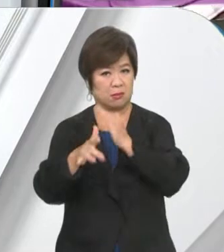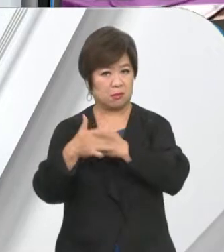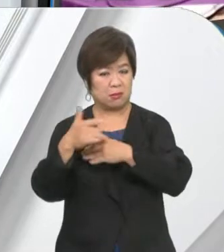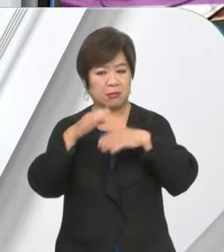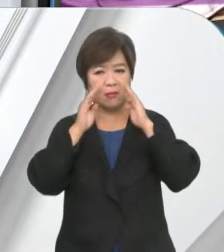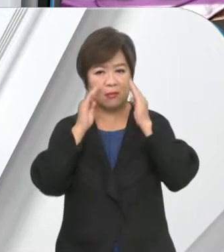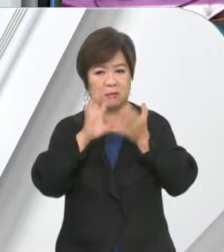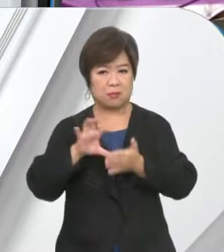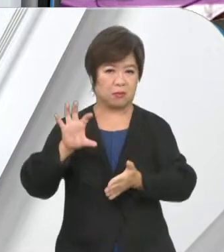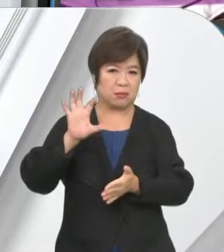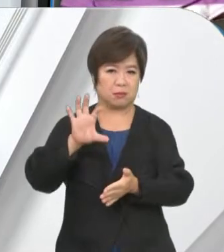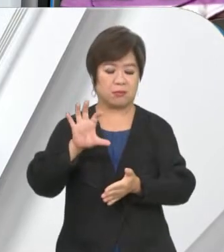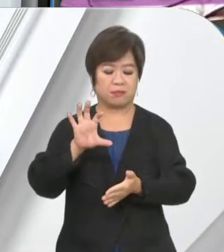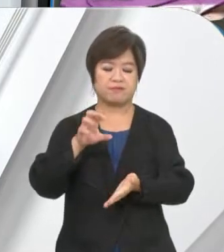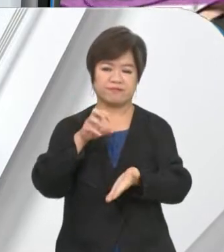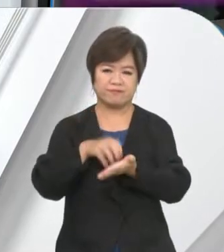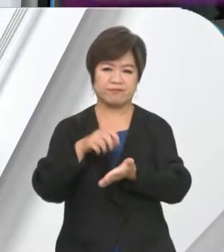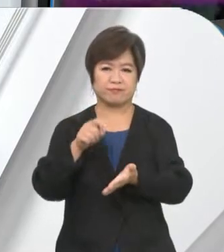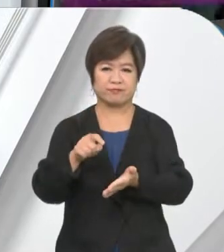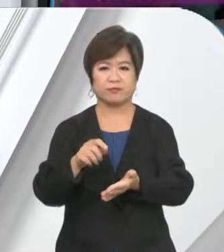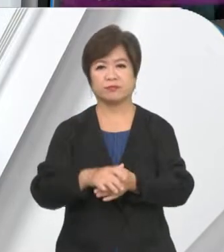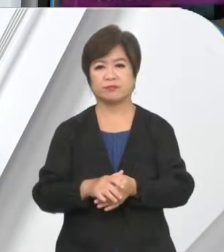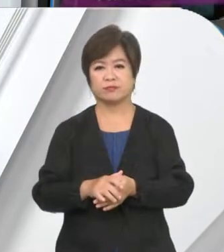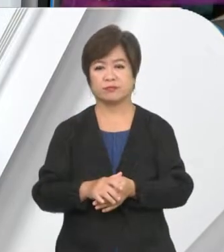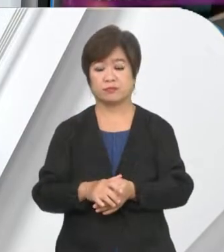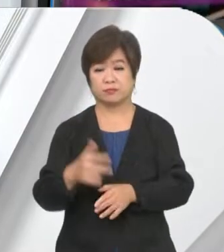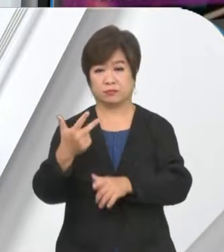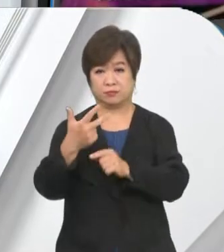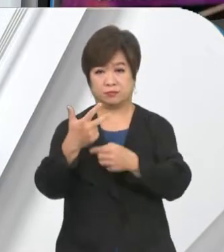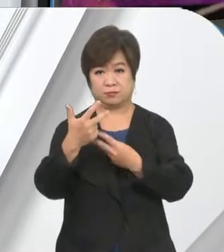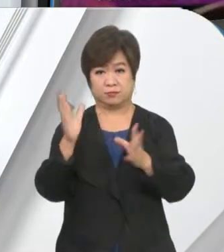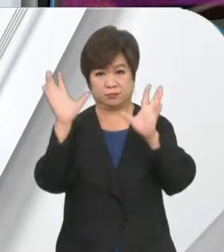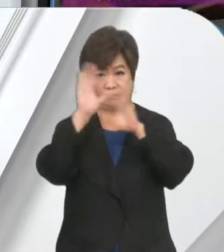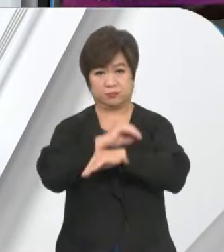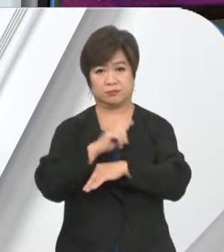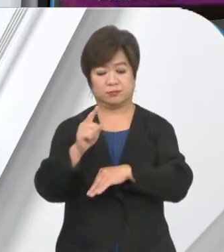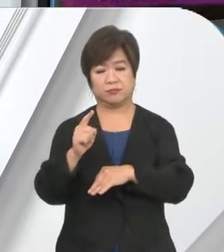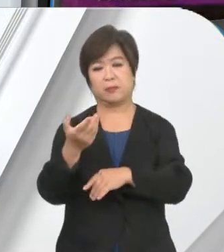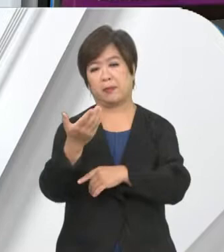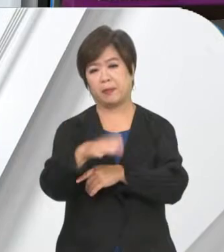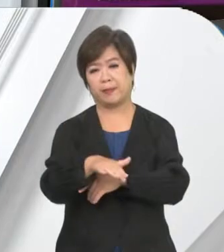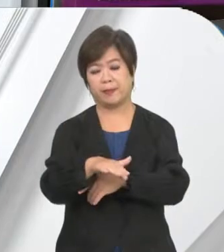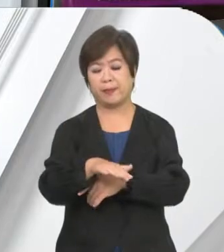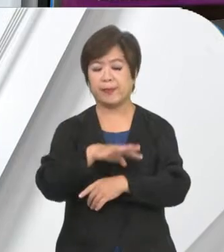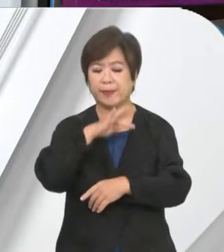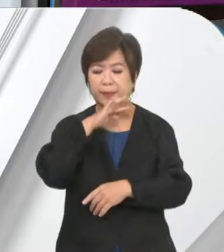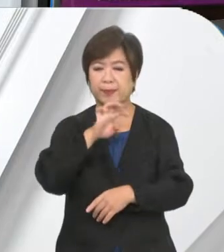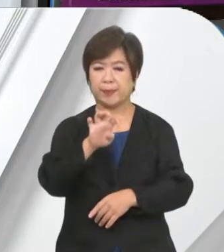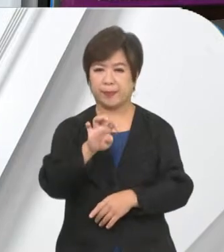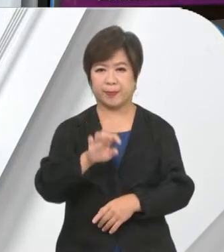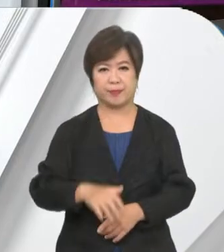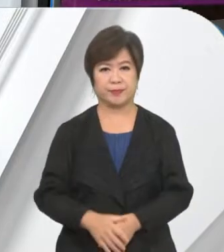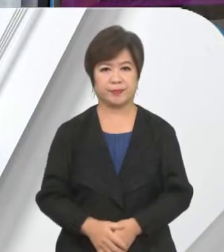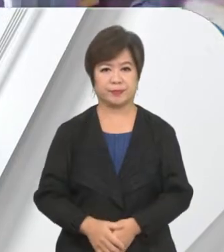其的 Facebook 当证实，朱丽琴已经对错身阿布过身了，即将